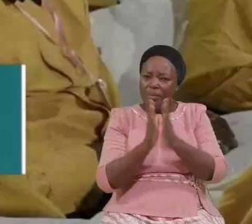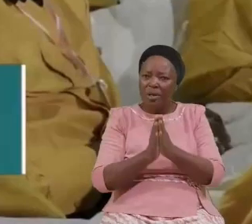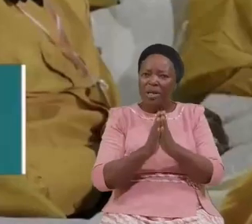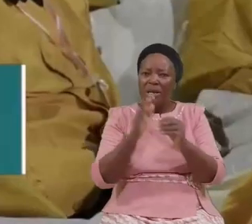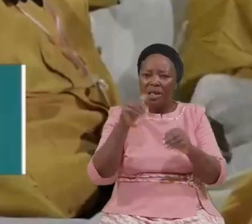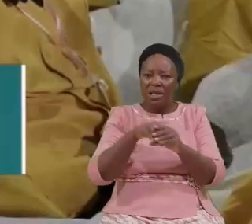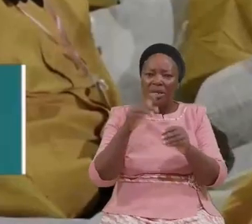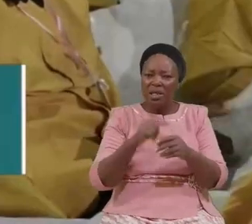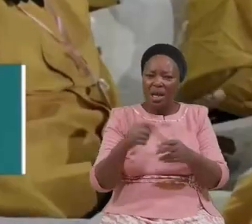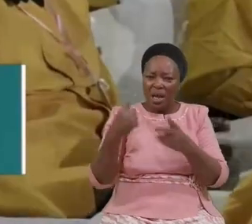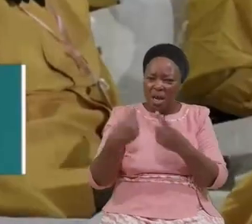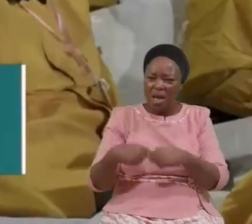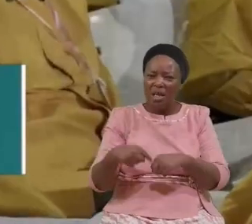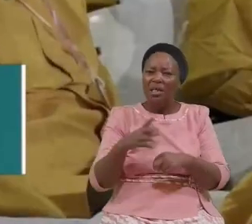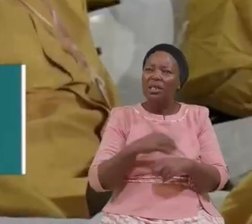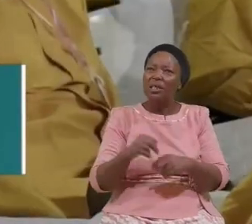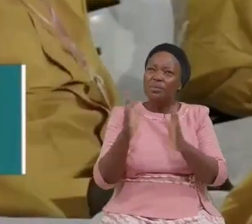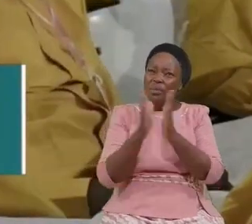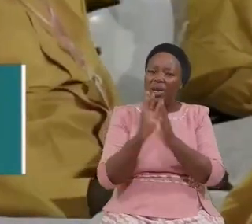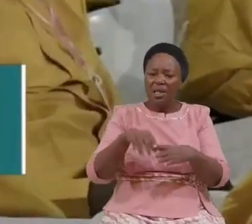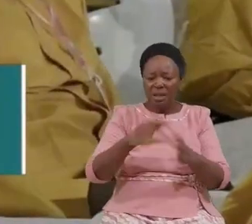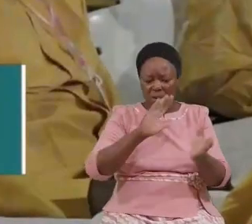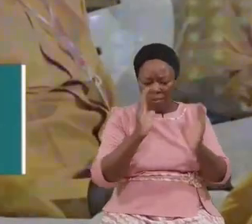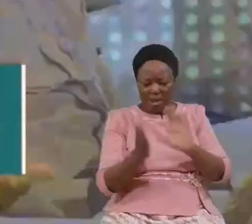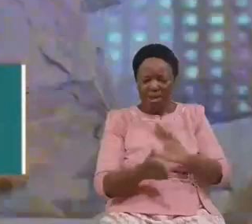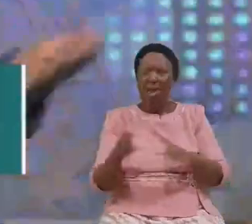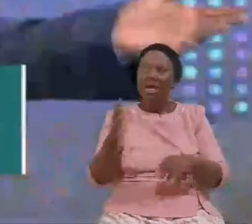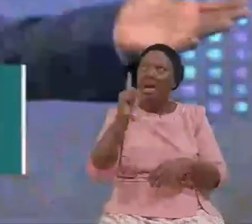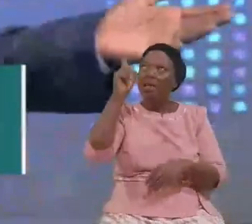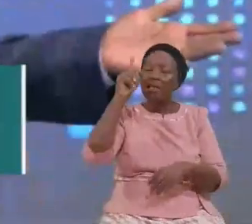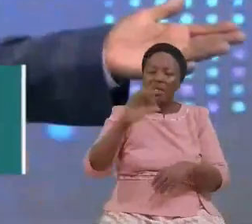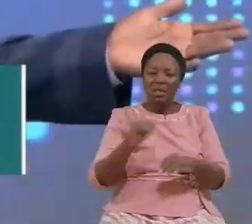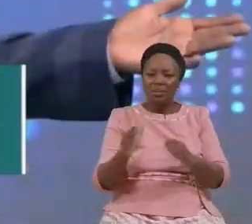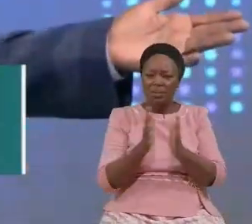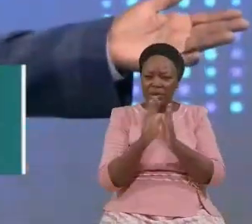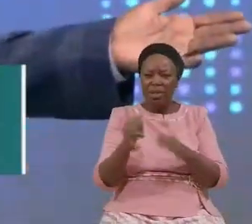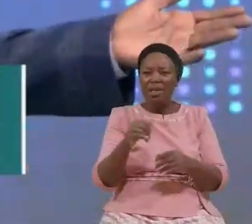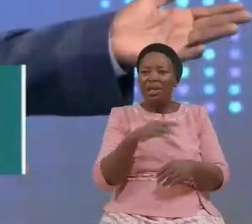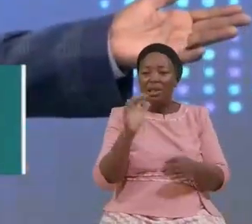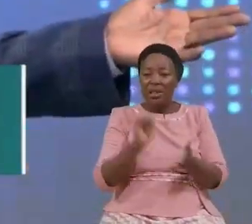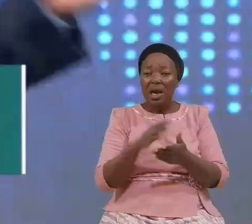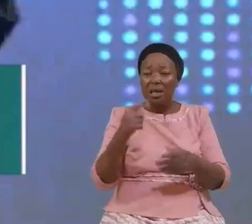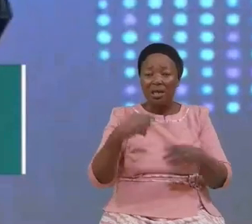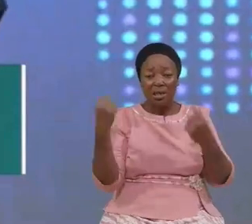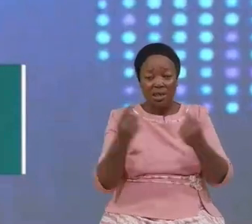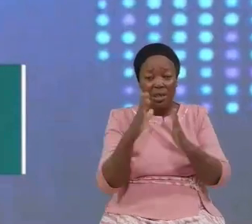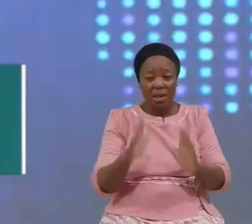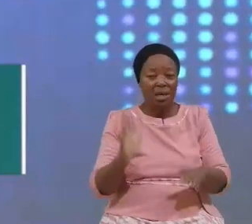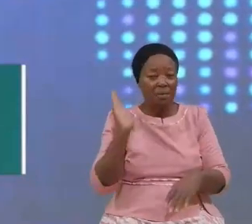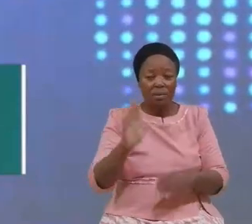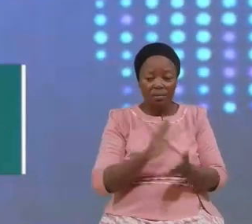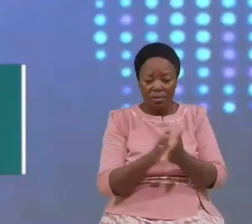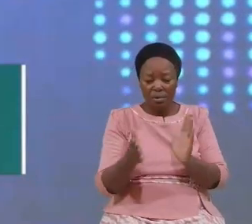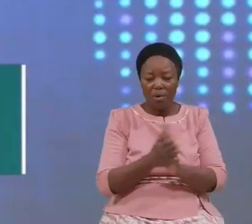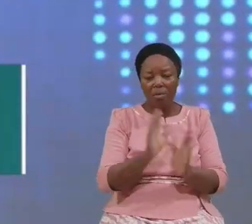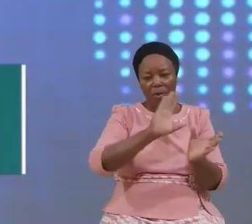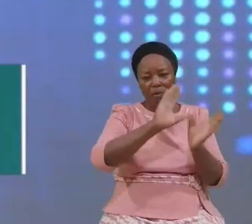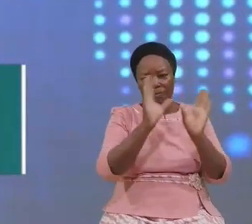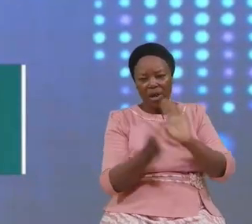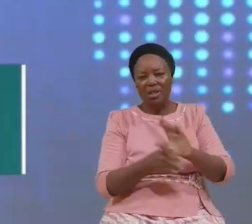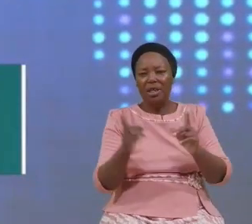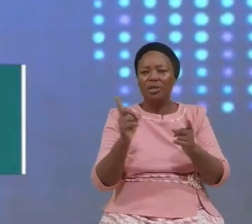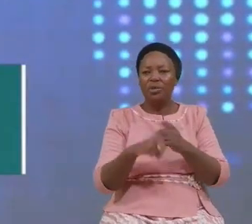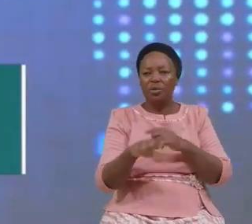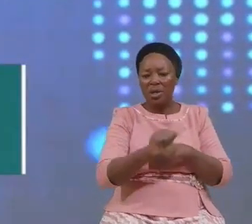le passé et pris au présent et il prie pour que le pécheur soit converti et